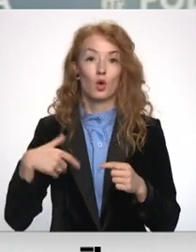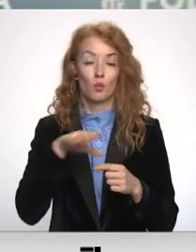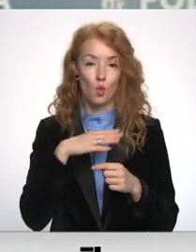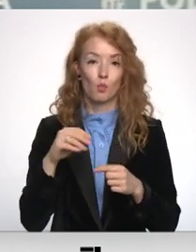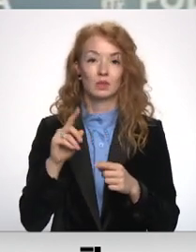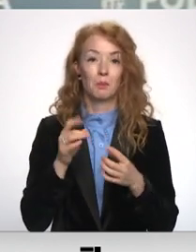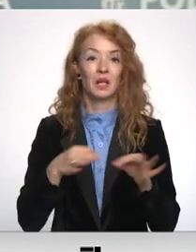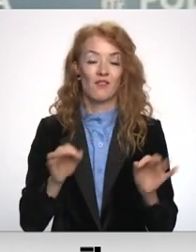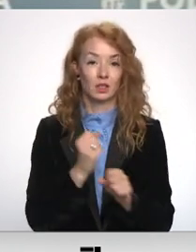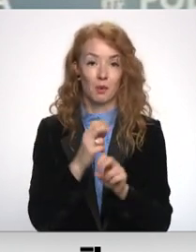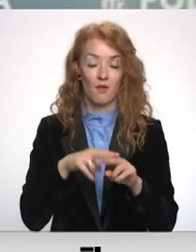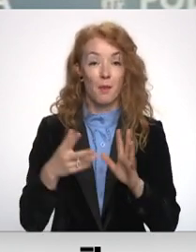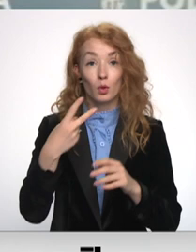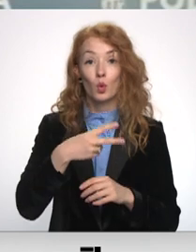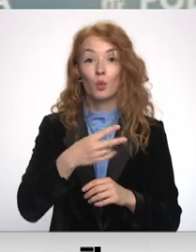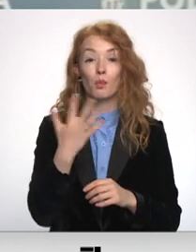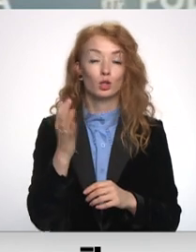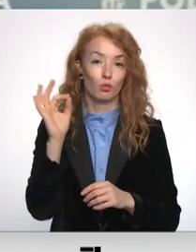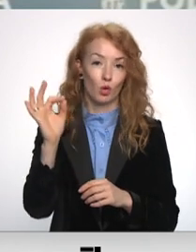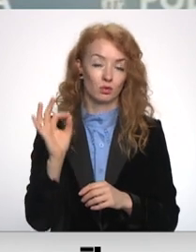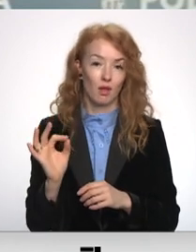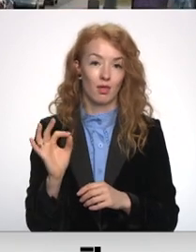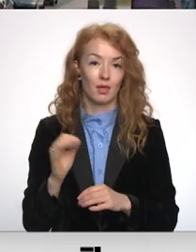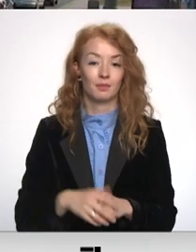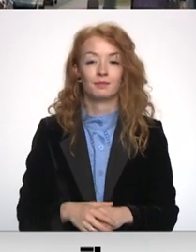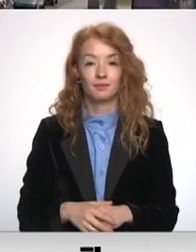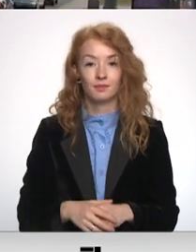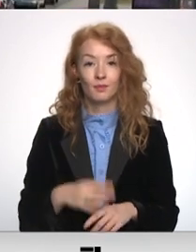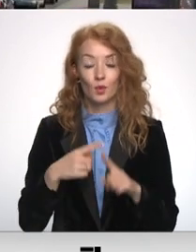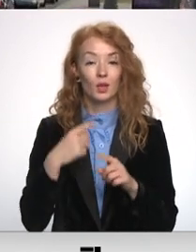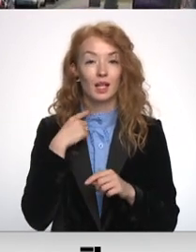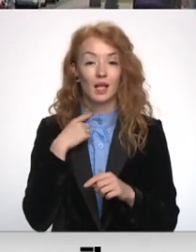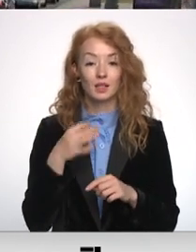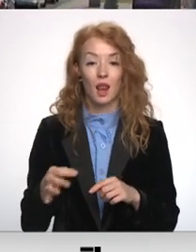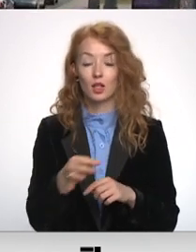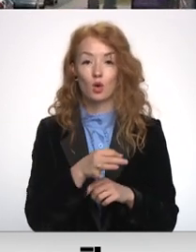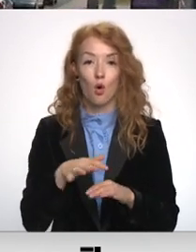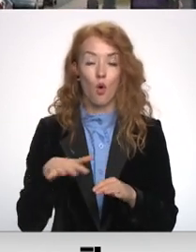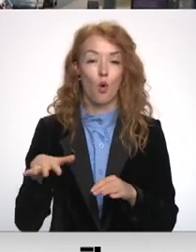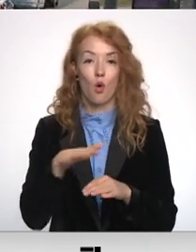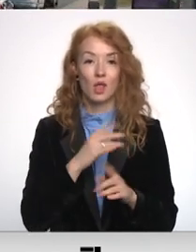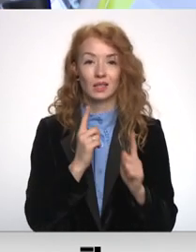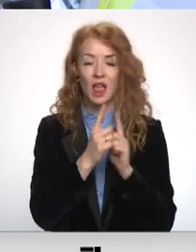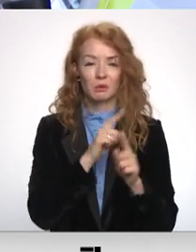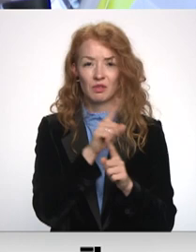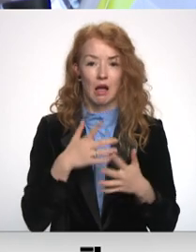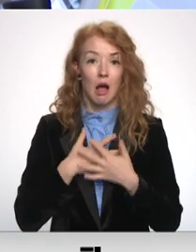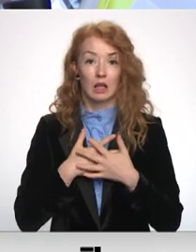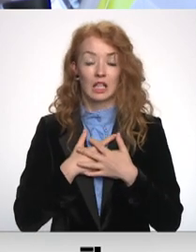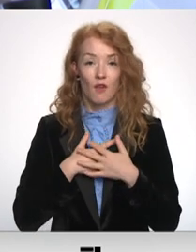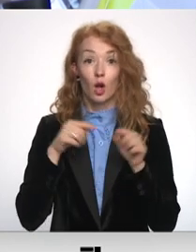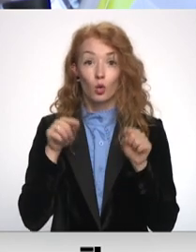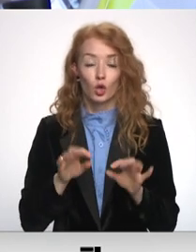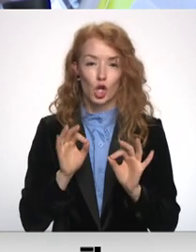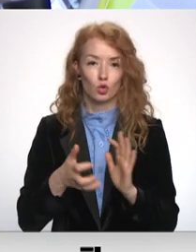vakances apmēram 25% no šīm brīvajām vietām. Un Rīgas reģionā, kurā satiksme ir visintensīvākā, pietrūkst